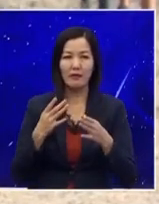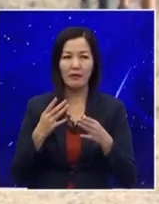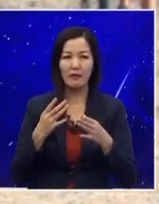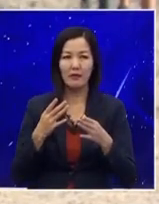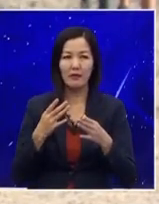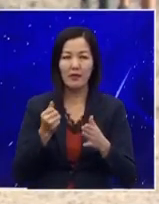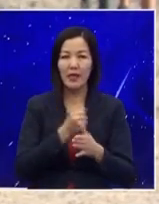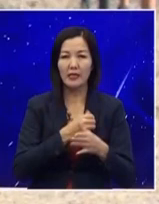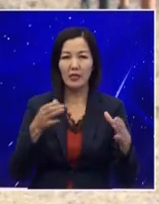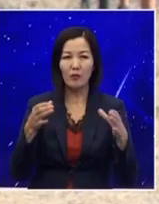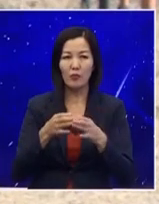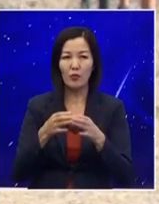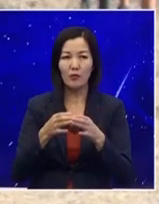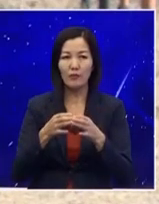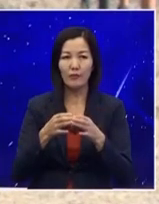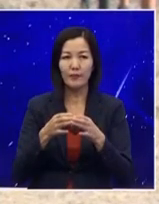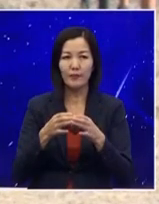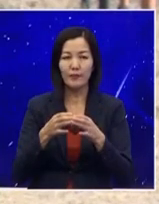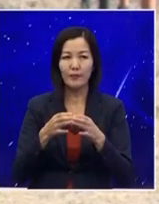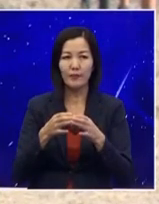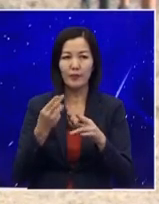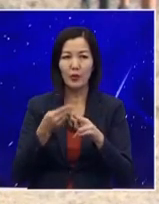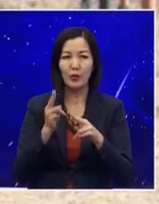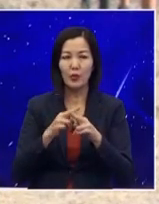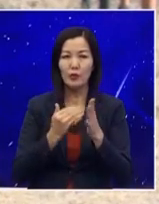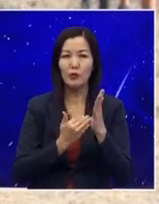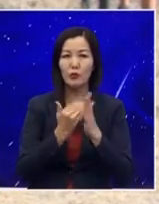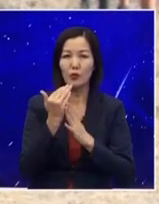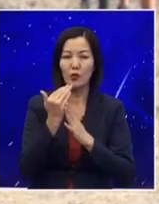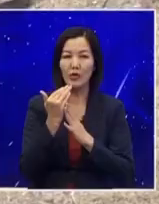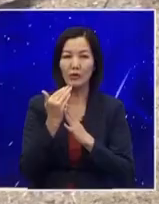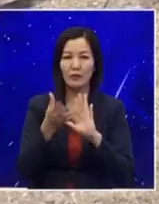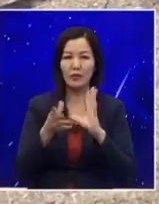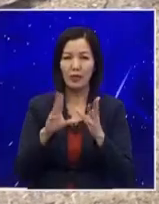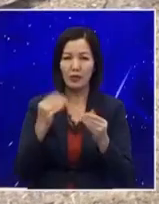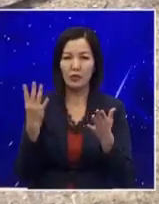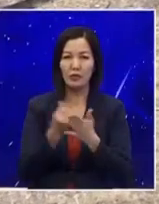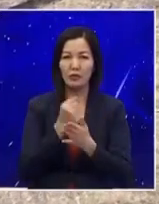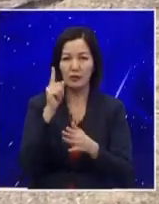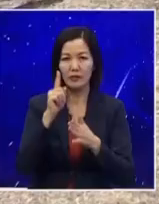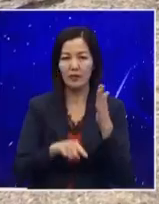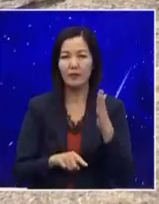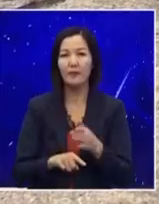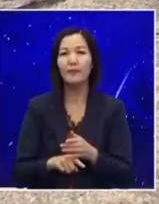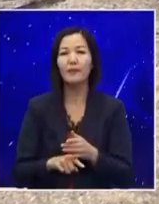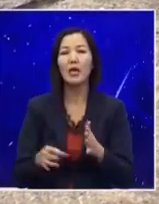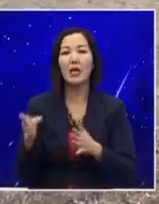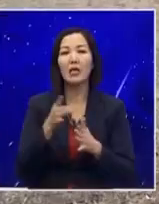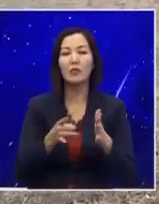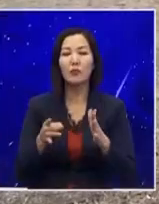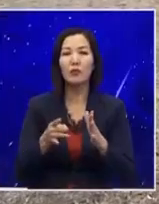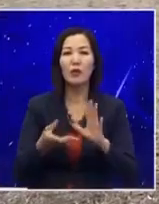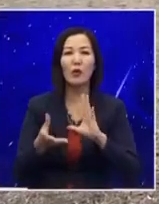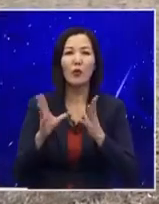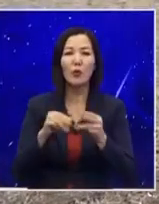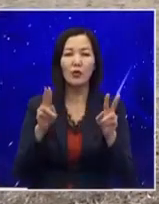біздің әскери бөлім жоғарғы орында болатын сенімдімін. Республикалық қорытынды тексеруге Талдықорғандағы